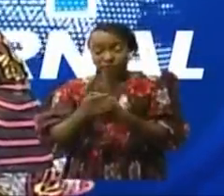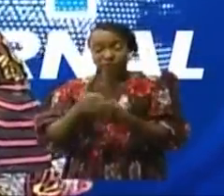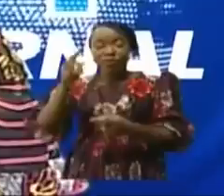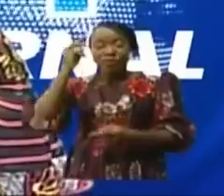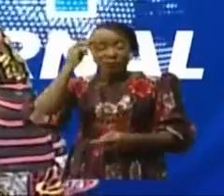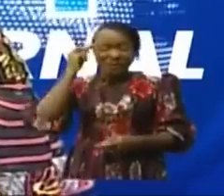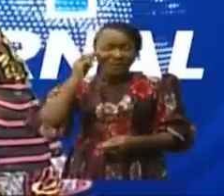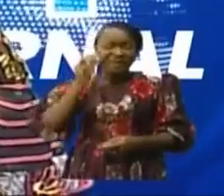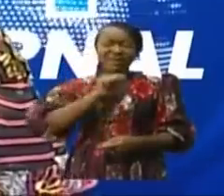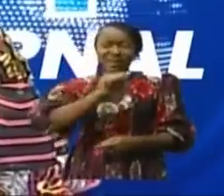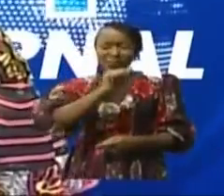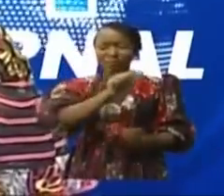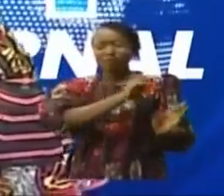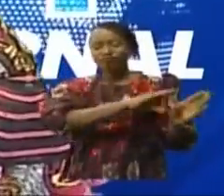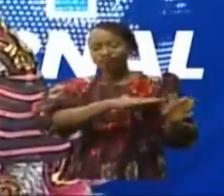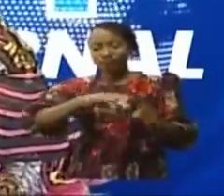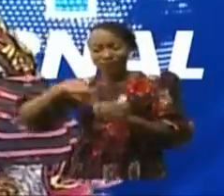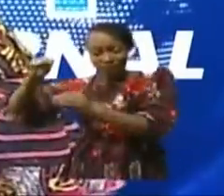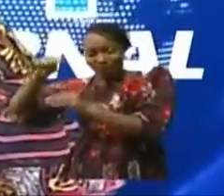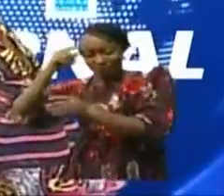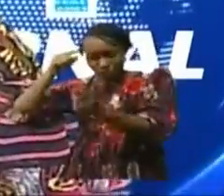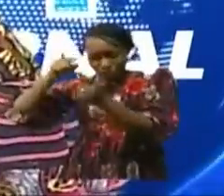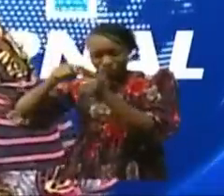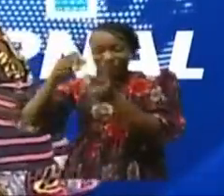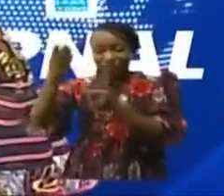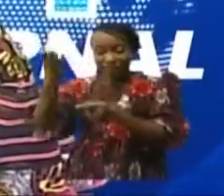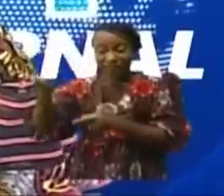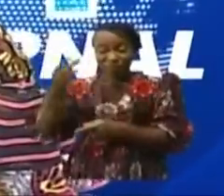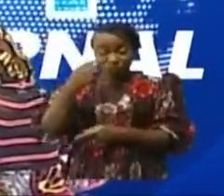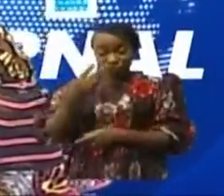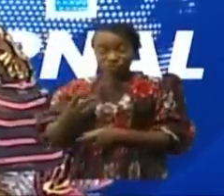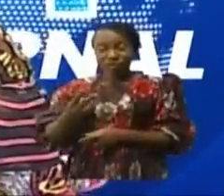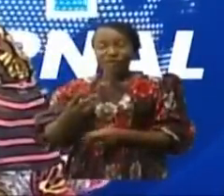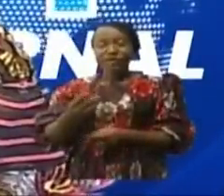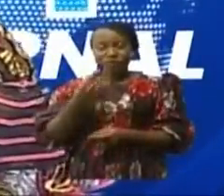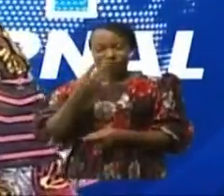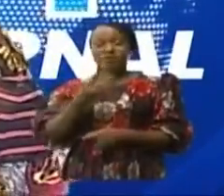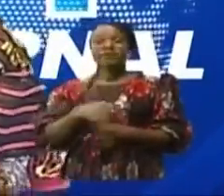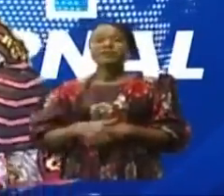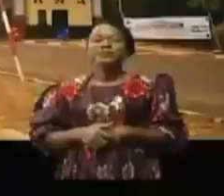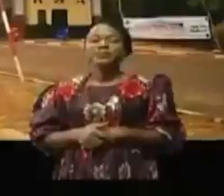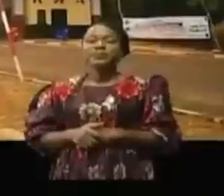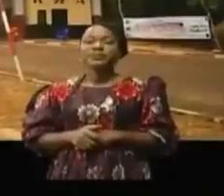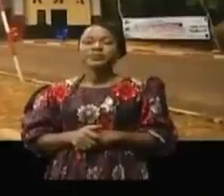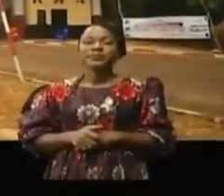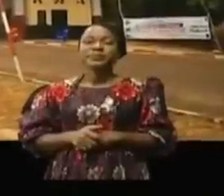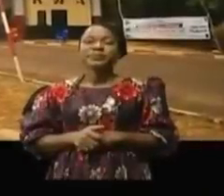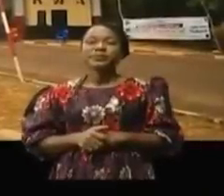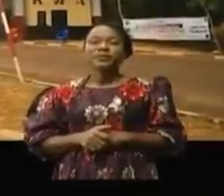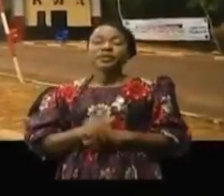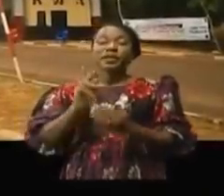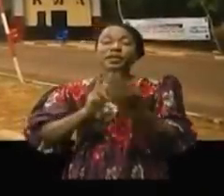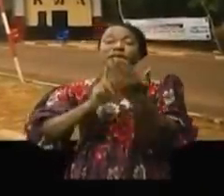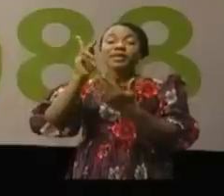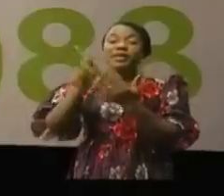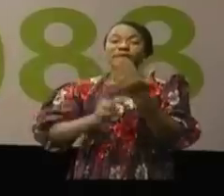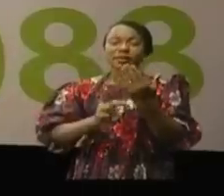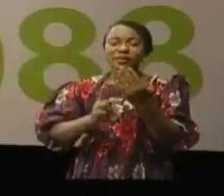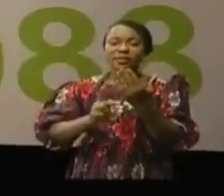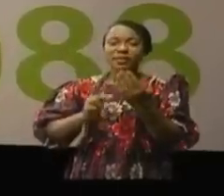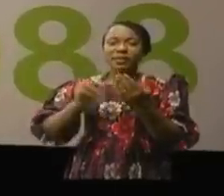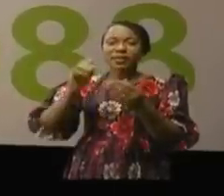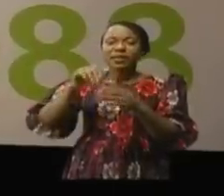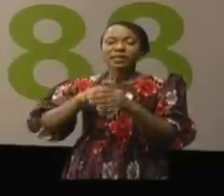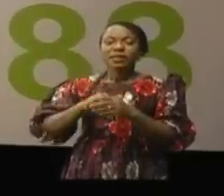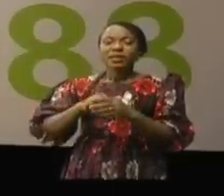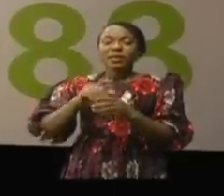le fonctionnement de cette institution placée sous sa tutelle. Marc Mangazakalala nous en parle. Le projet agro-industriel de